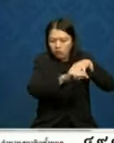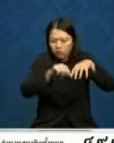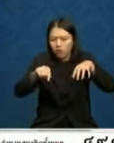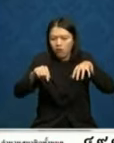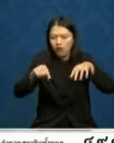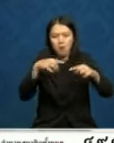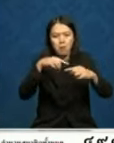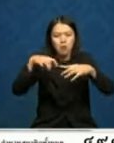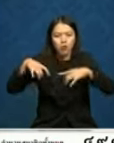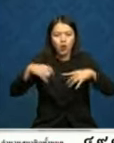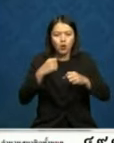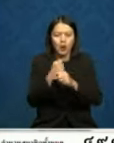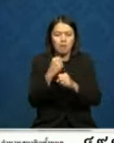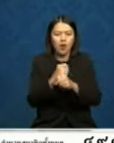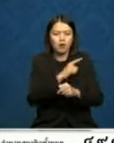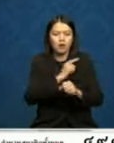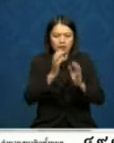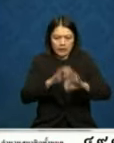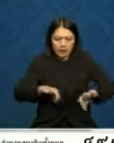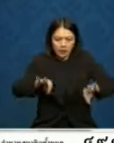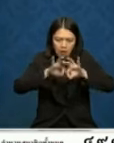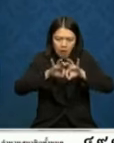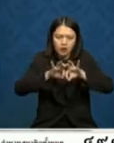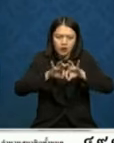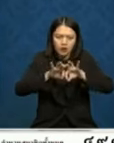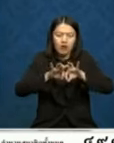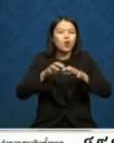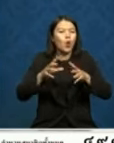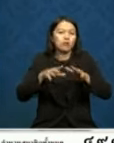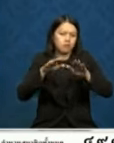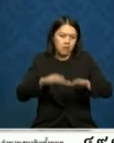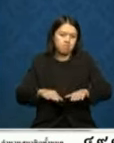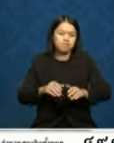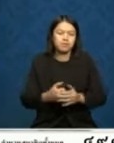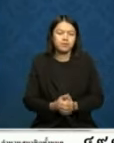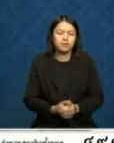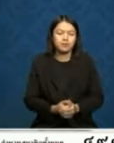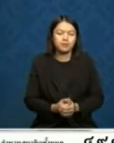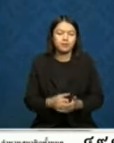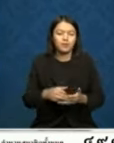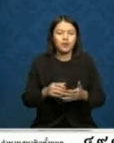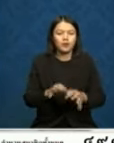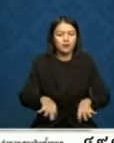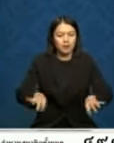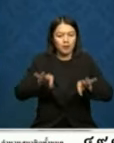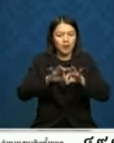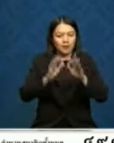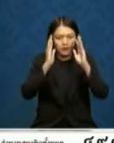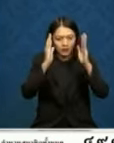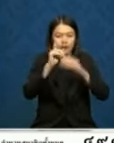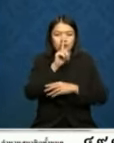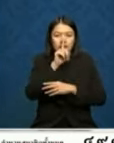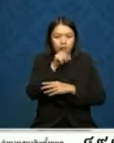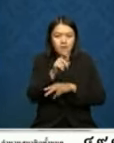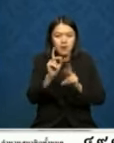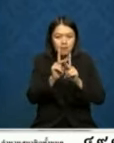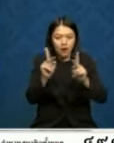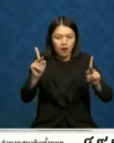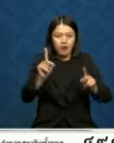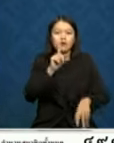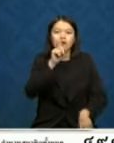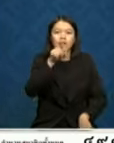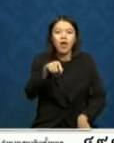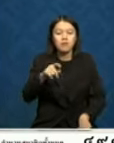จทย์ที่แท้จริงที่ผมมีความจำเป็นยืนยันต้องตัดแต่สิ่งที่สำคัญที่สุดวันนี้ที่ผมตั้งคำถามต่อกรรมธิการถาม